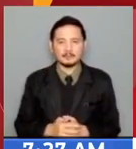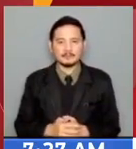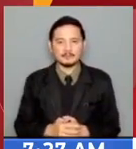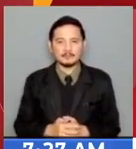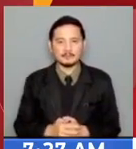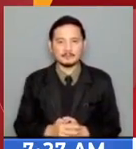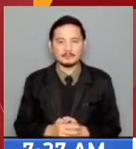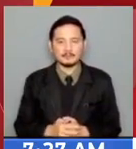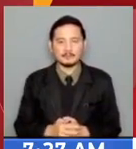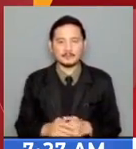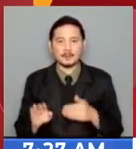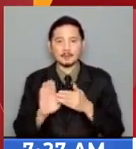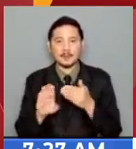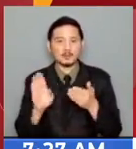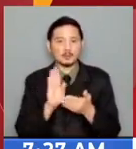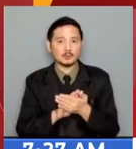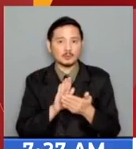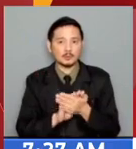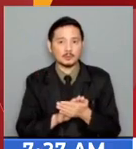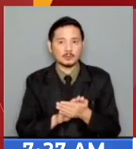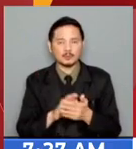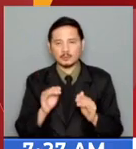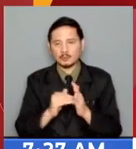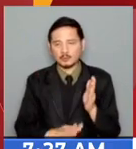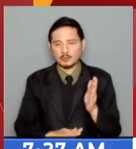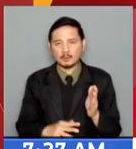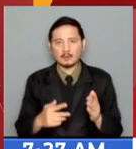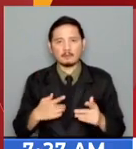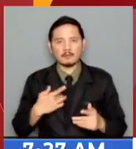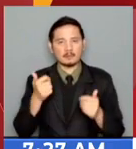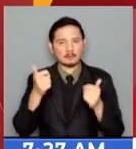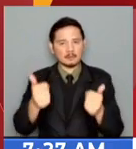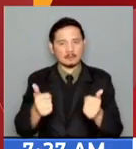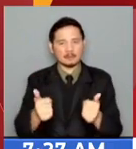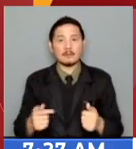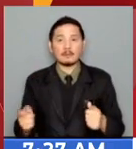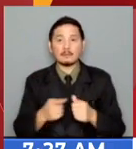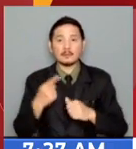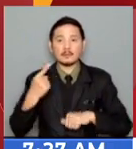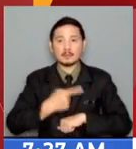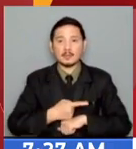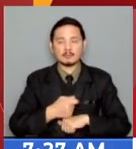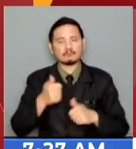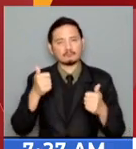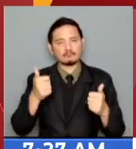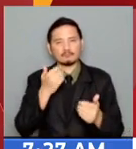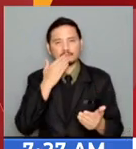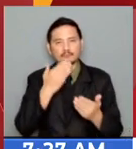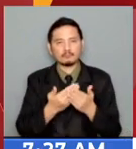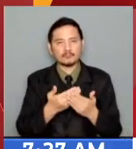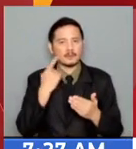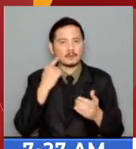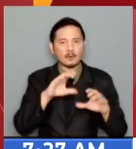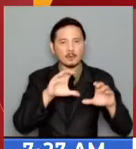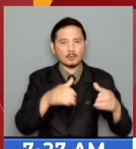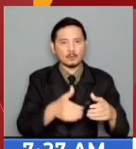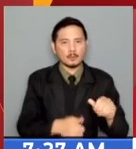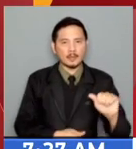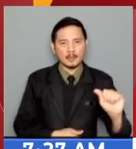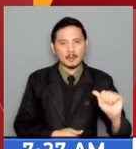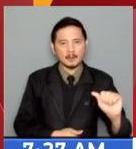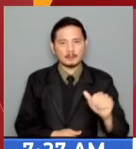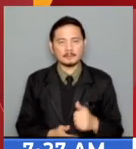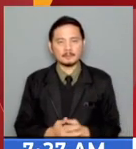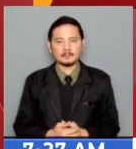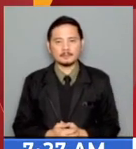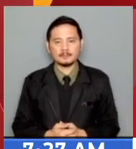ng mga estudyante, naging maayos naman daw ang first day of classes ng mga nasa set A kahapon. For 2 years nga po, di ba,